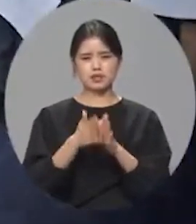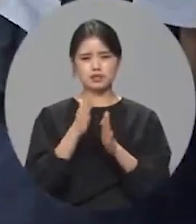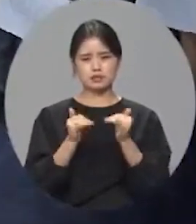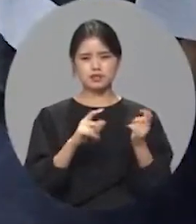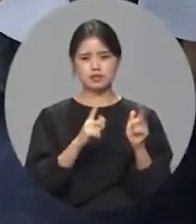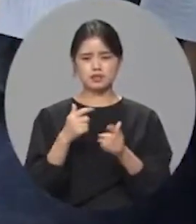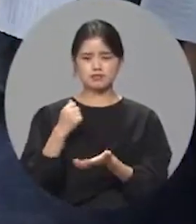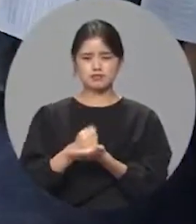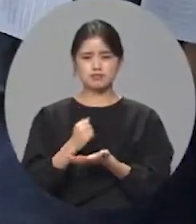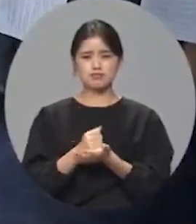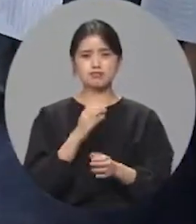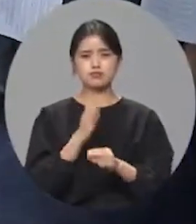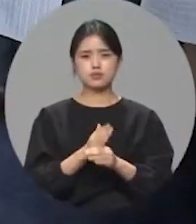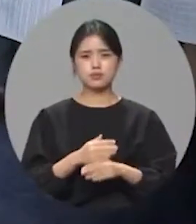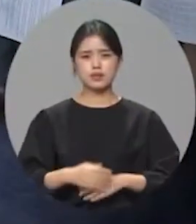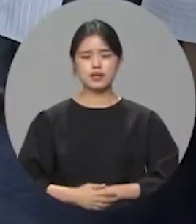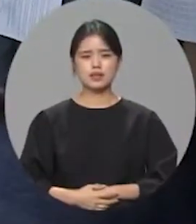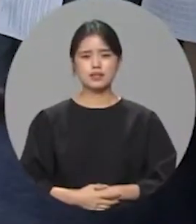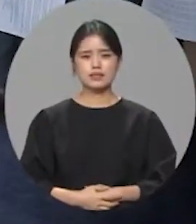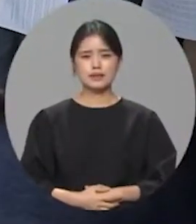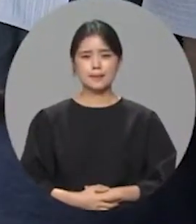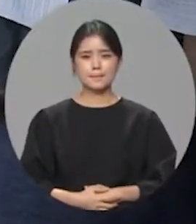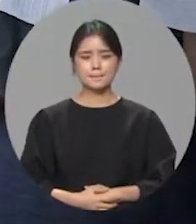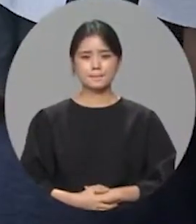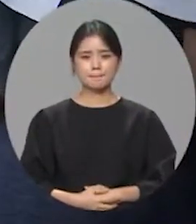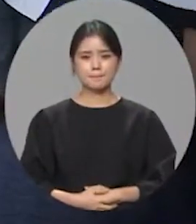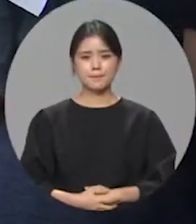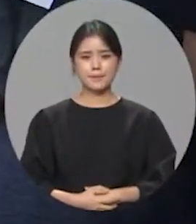지탄을 받고 있습니다 mbc 뉴스 한 번 씁니다